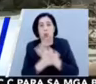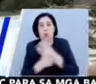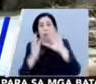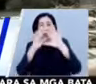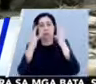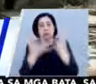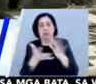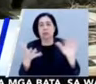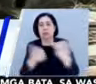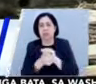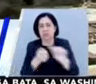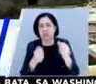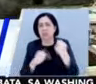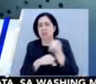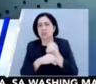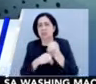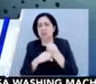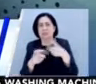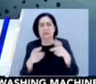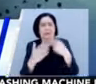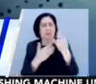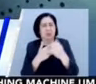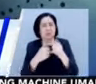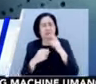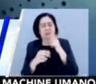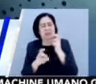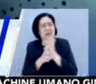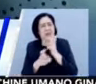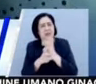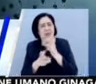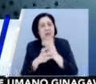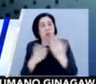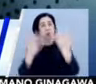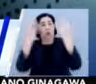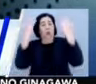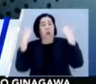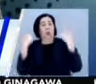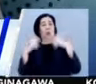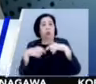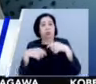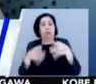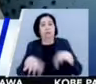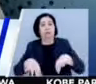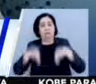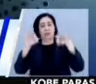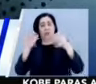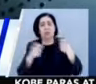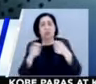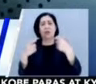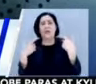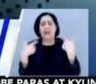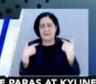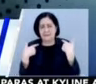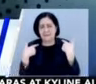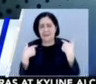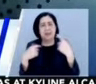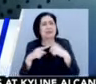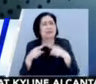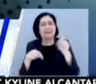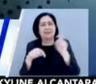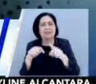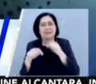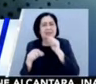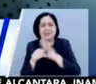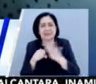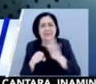Kahit ang mga inilatag na proyekto talagang ng overwhelm ang flood control natin may flood control tayo hindi kaya hindi